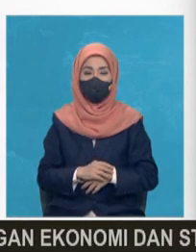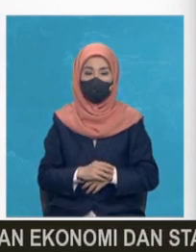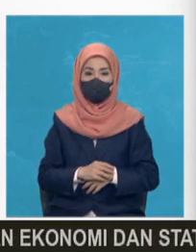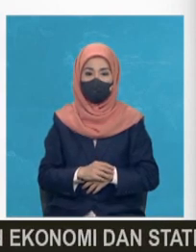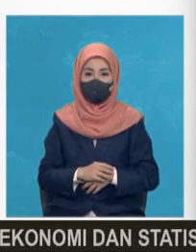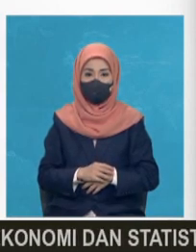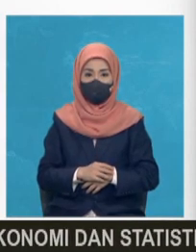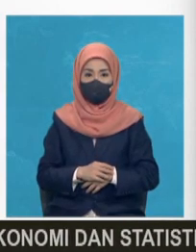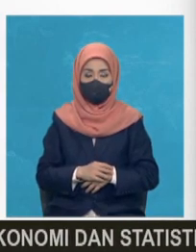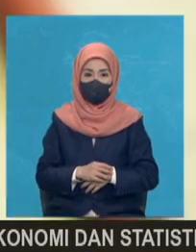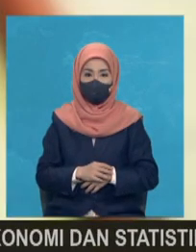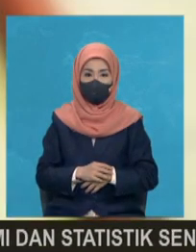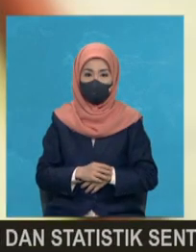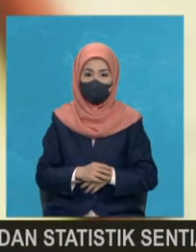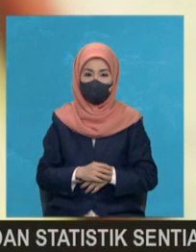the lounge